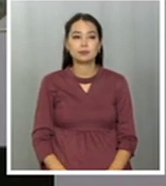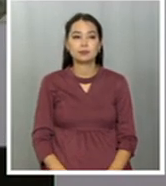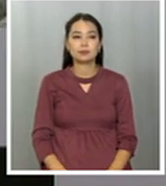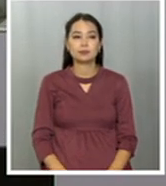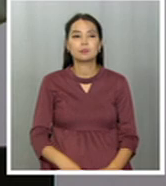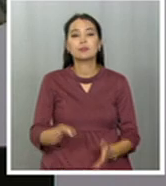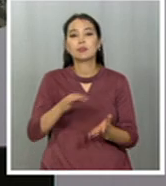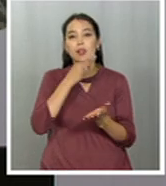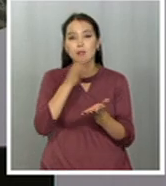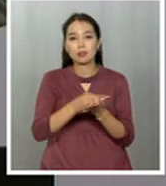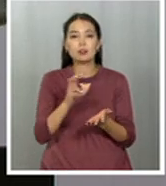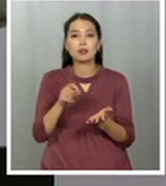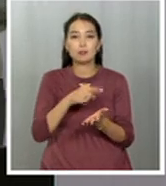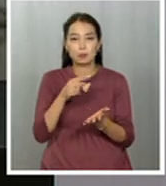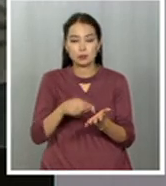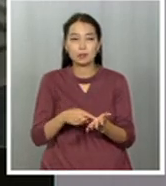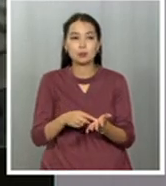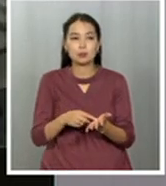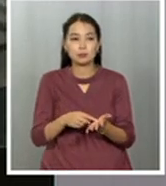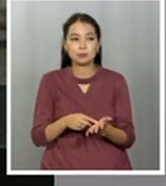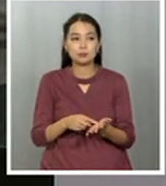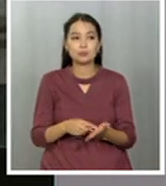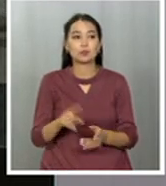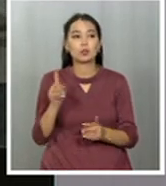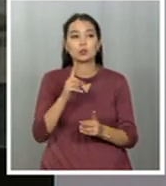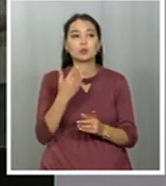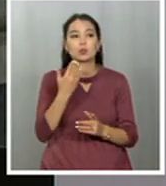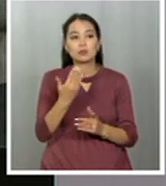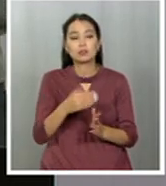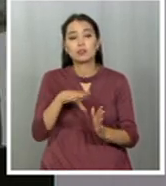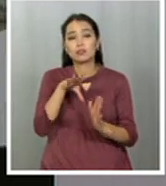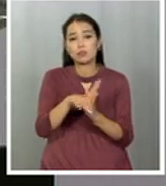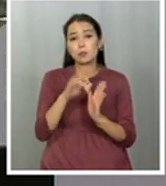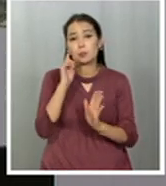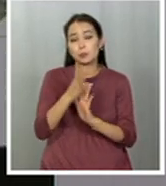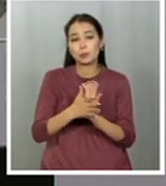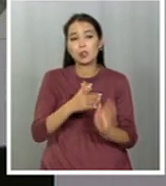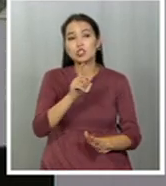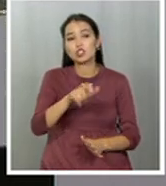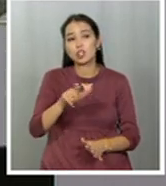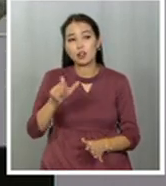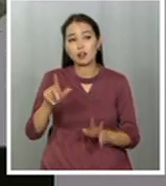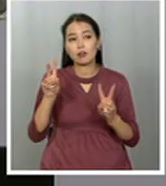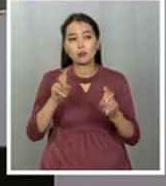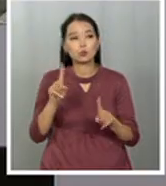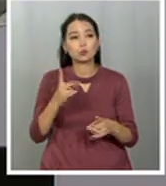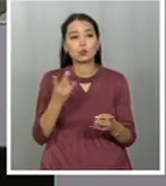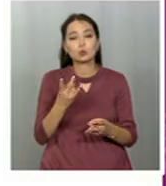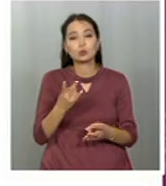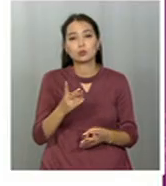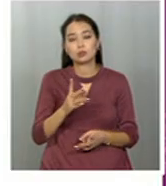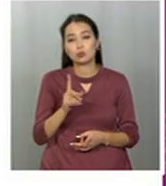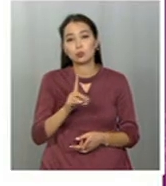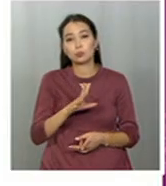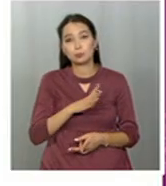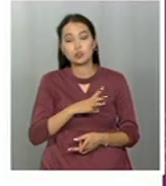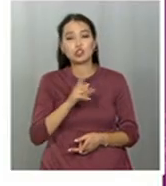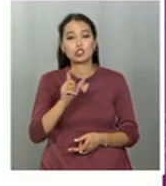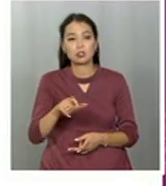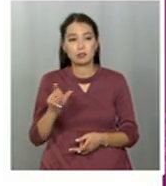Ответьте на вопросы. Что вы вкладываете в понятие «человек»? Что нужно, чтобы быть человеком?